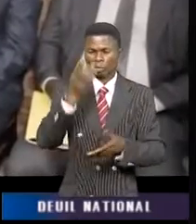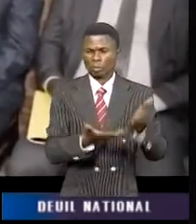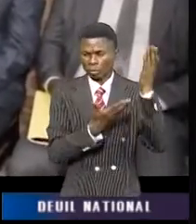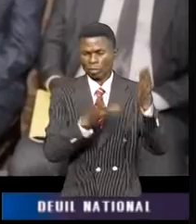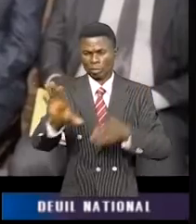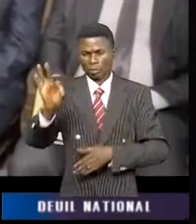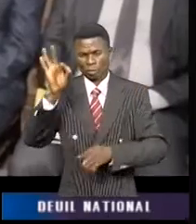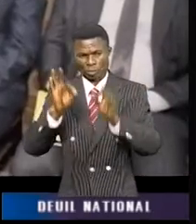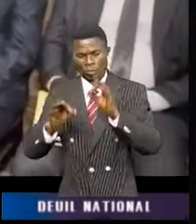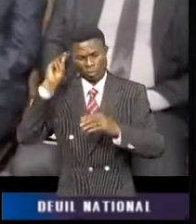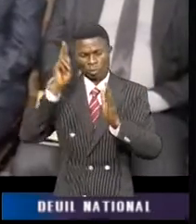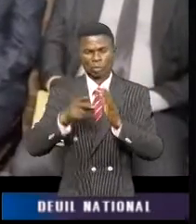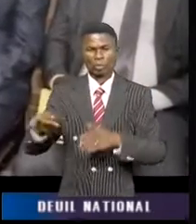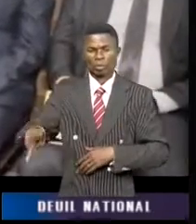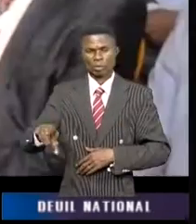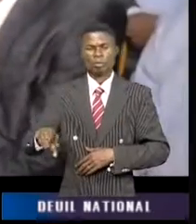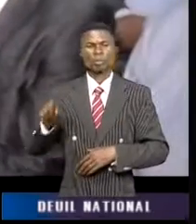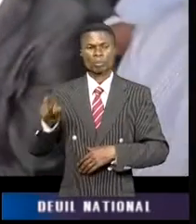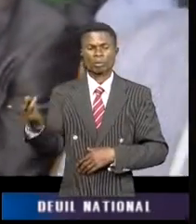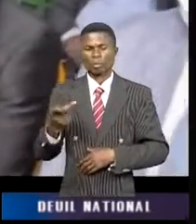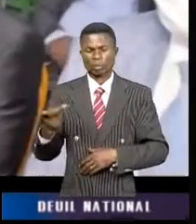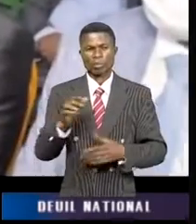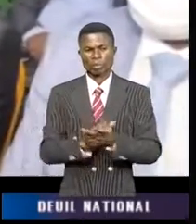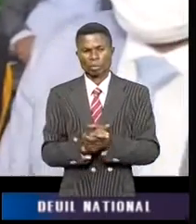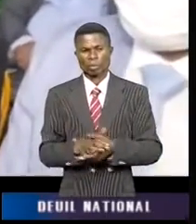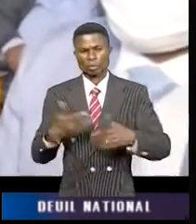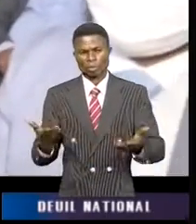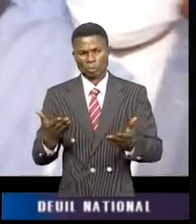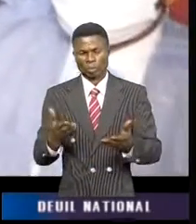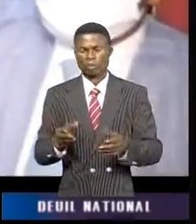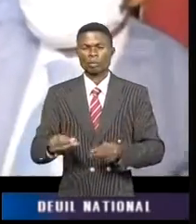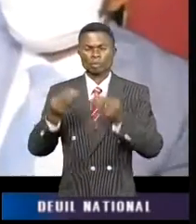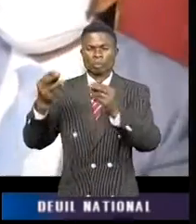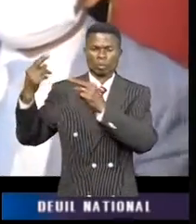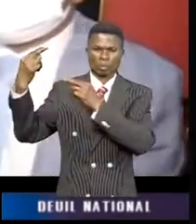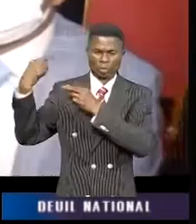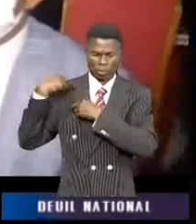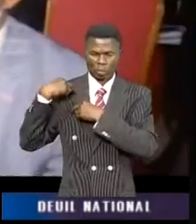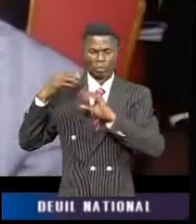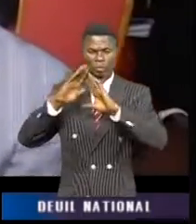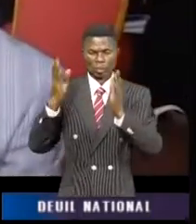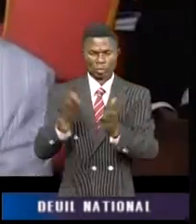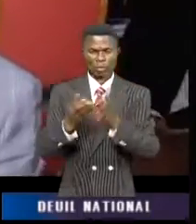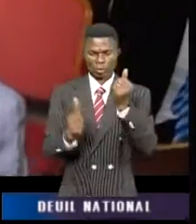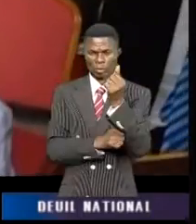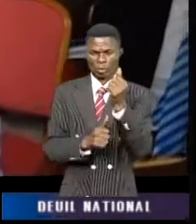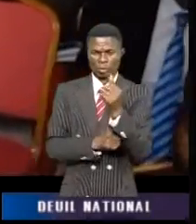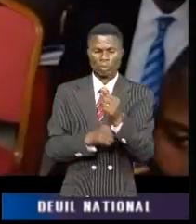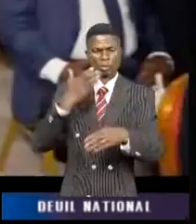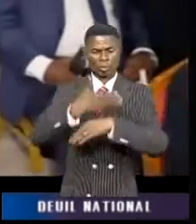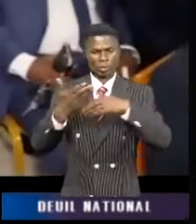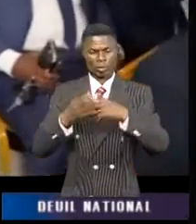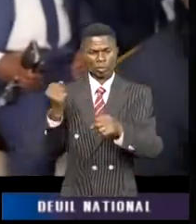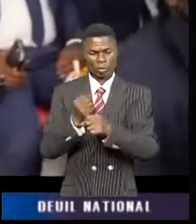sélectionnés par le gouvernement central et provincial. Des communs accords, ils ont peaufiné des stratégies de finances à prévoir pour la réalisation des